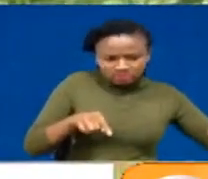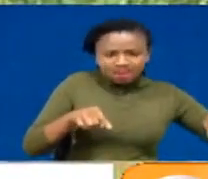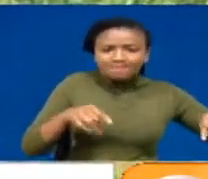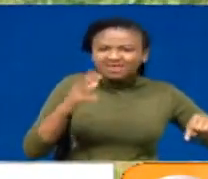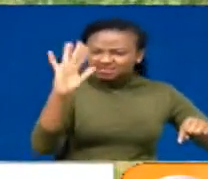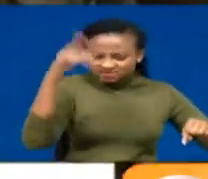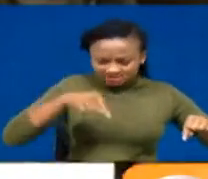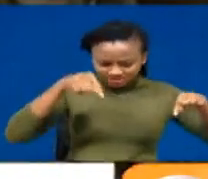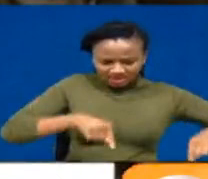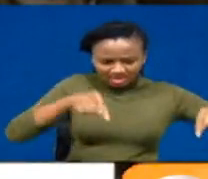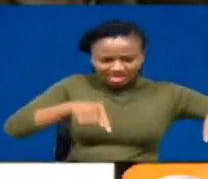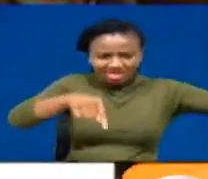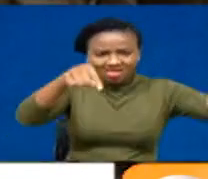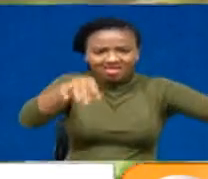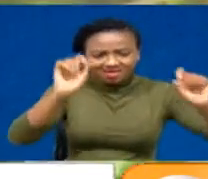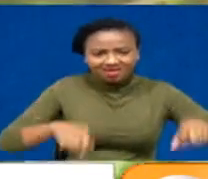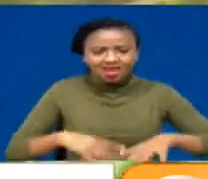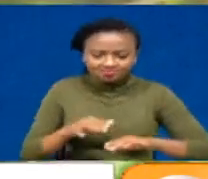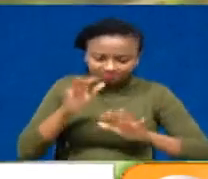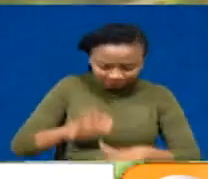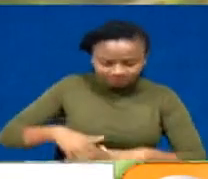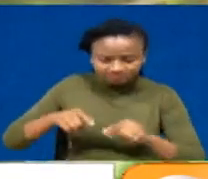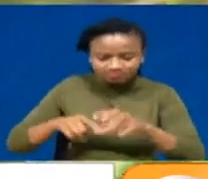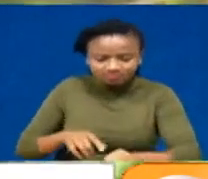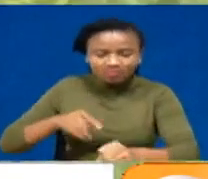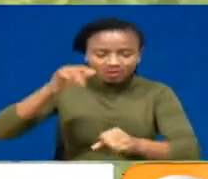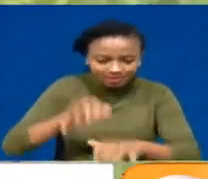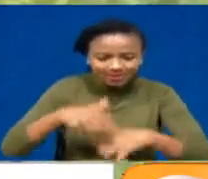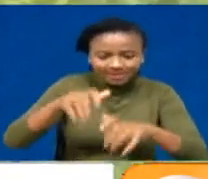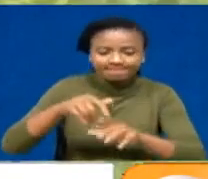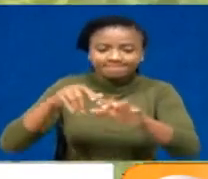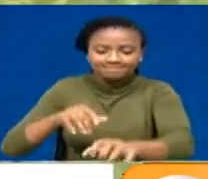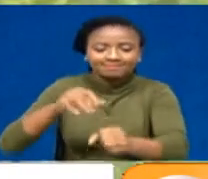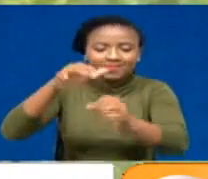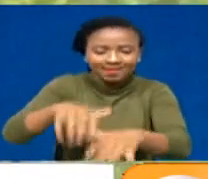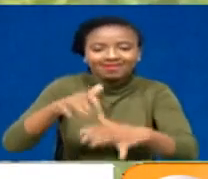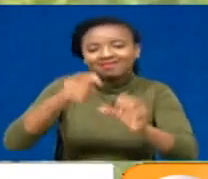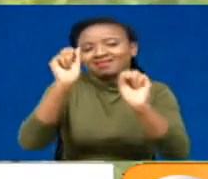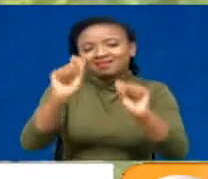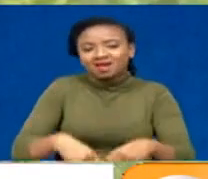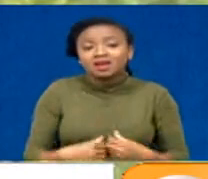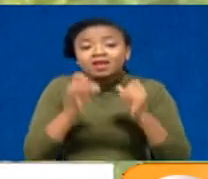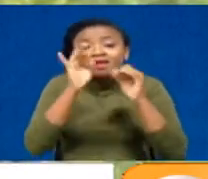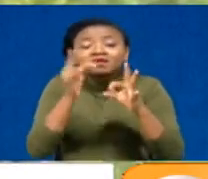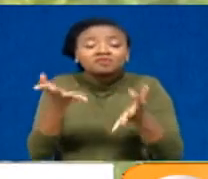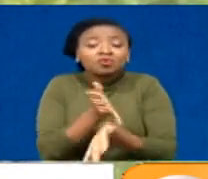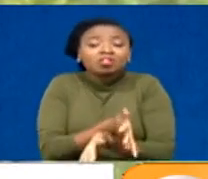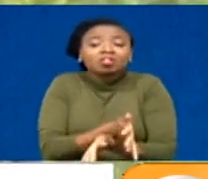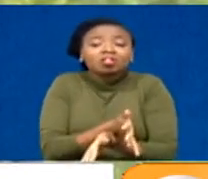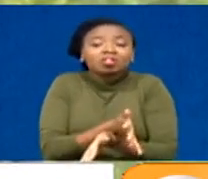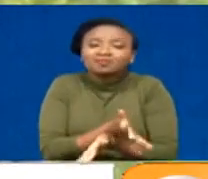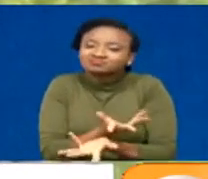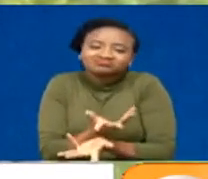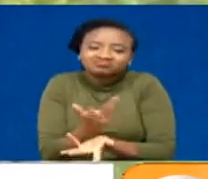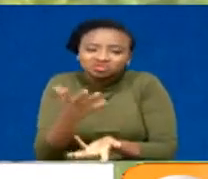miti. Ninashika chembe na kichigo, naingia kwa simu, natoa kabisa. Wanasema kuacha nikae kwenye mpini hafi kwa njaa. Ndiposa mzee